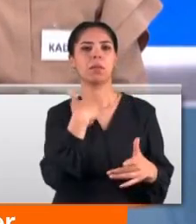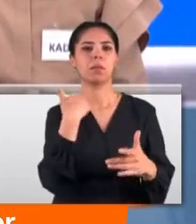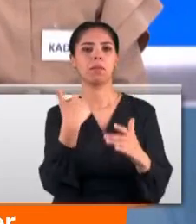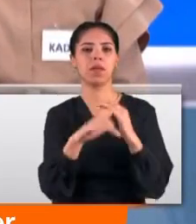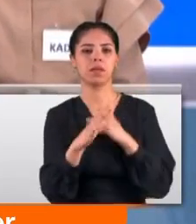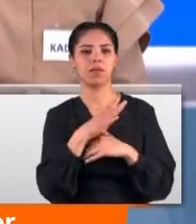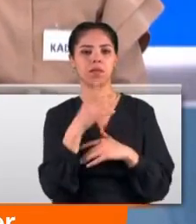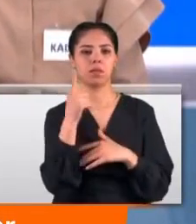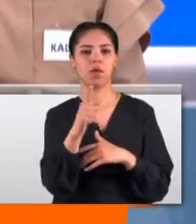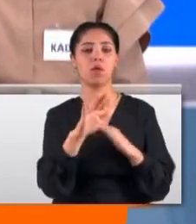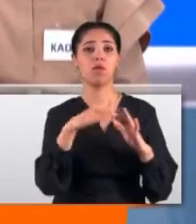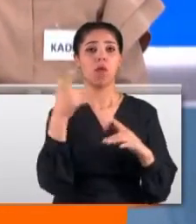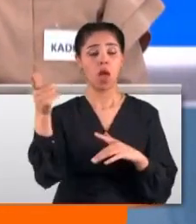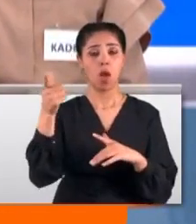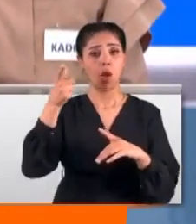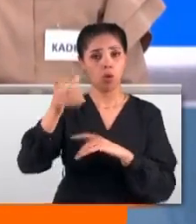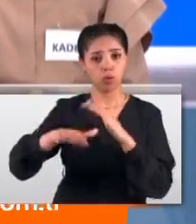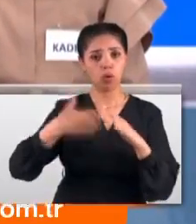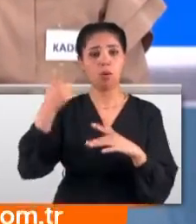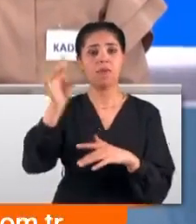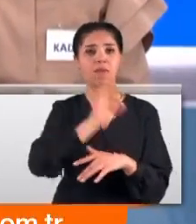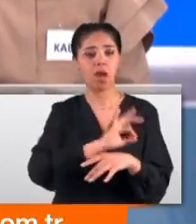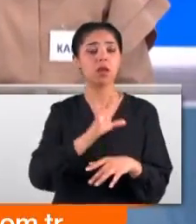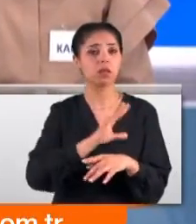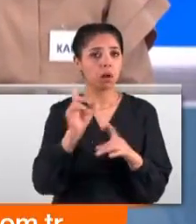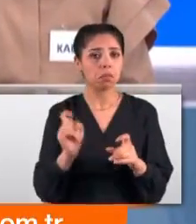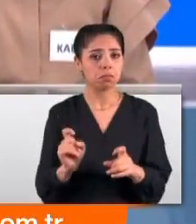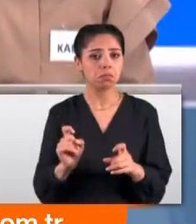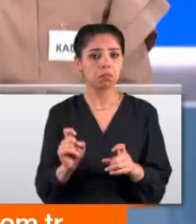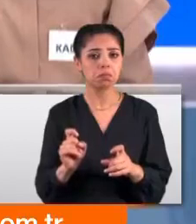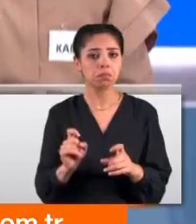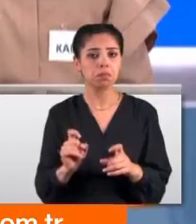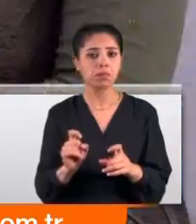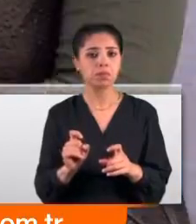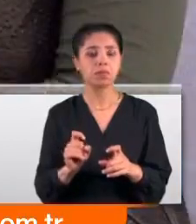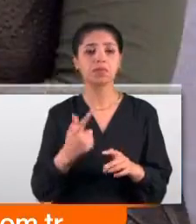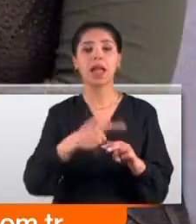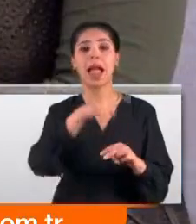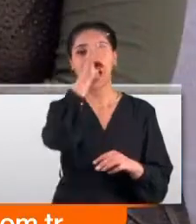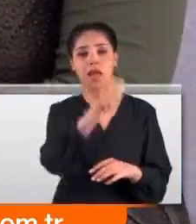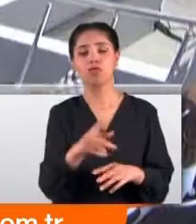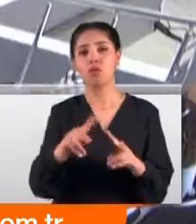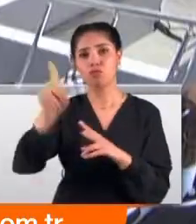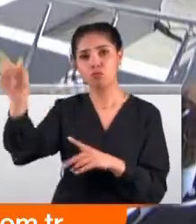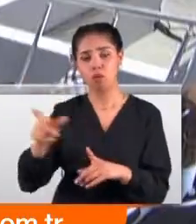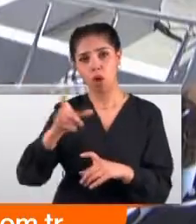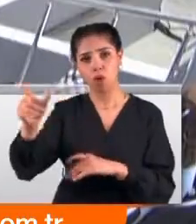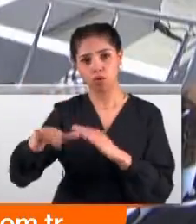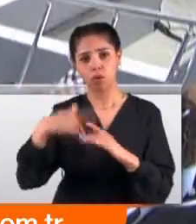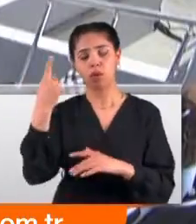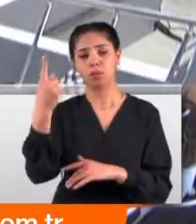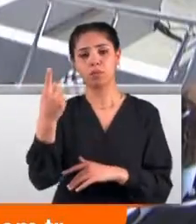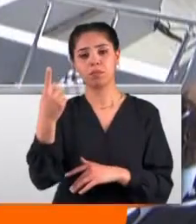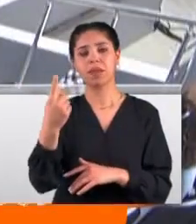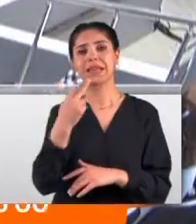da Ercan'ın Muhammed öldükten sonra bir menfaati olması lazım. Var mı diyorum size? Ya ben onu bilemem. Ercan, Muhammed'i öldürdükten sonra